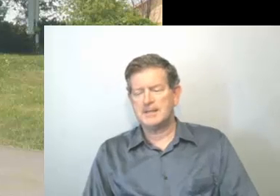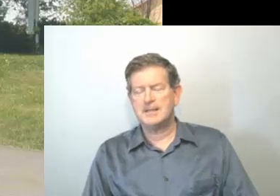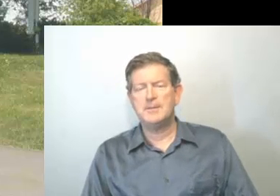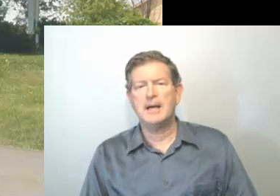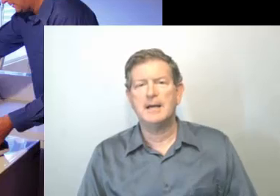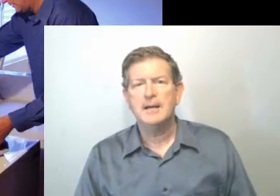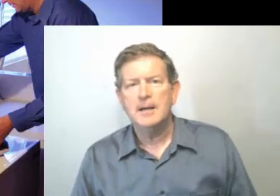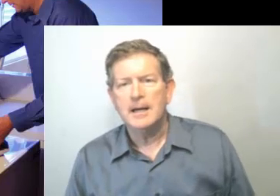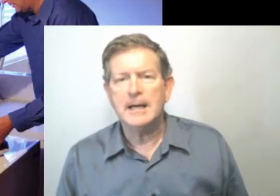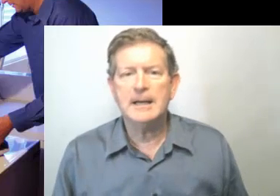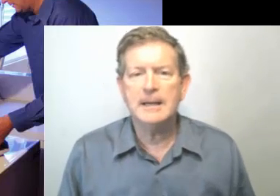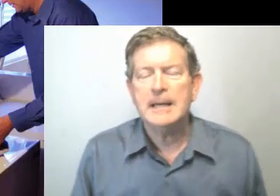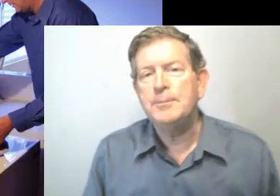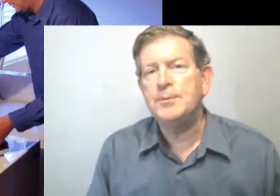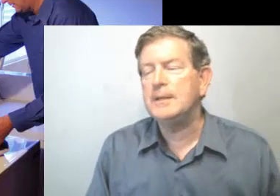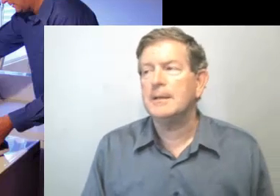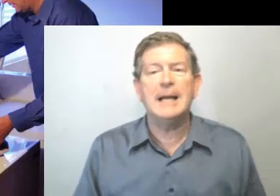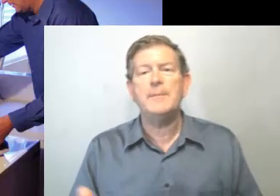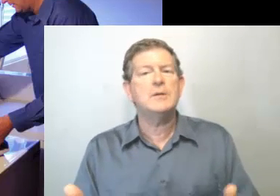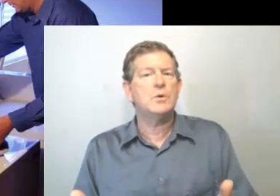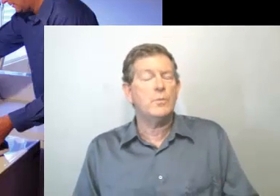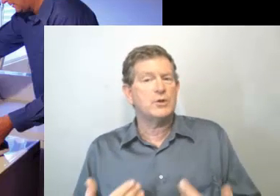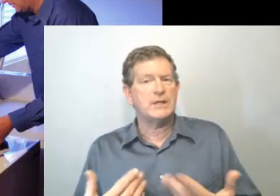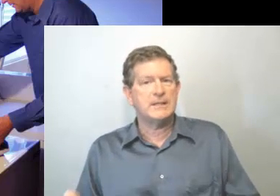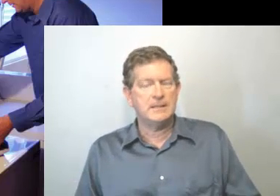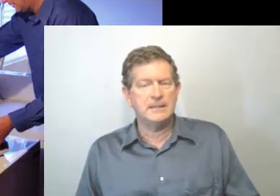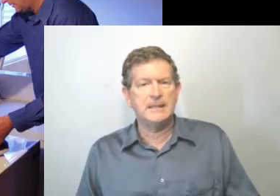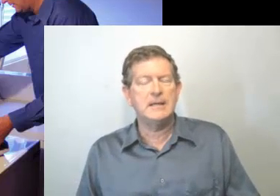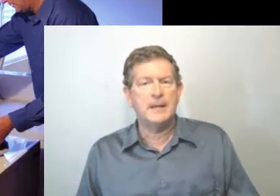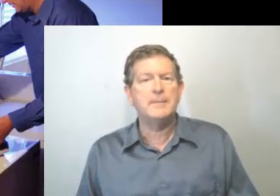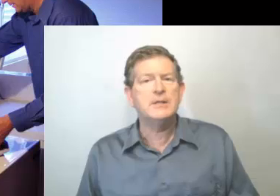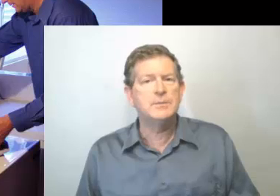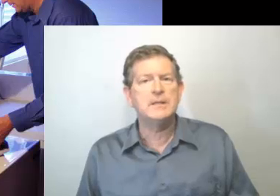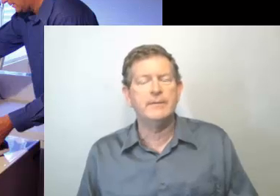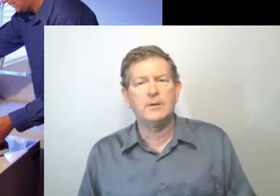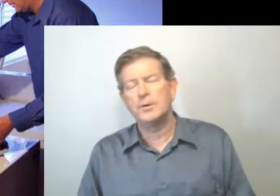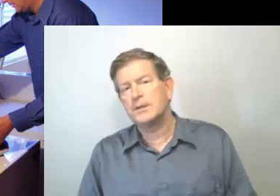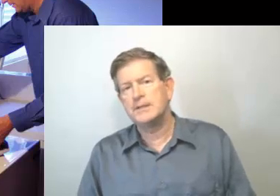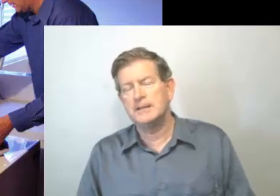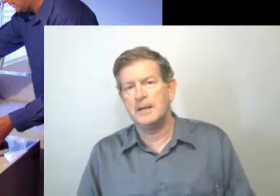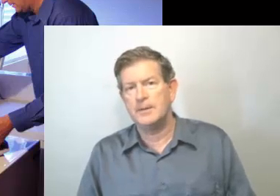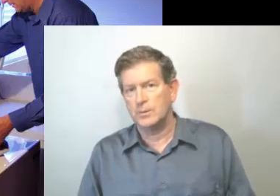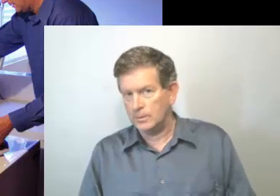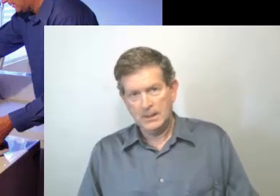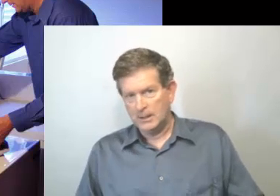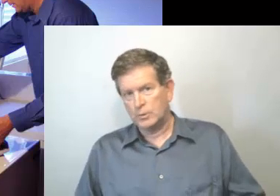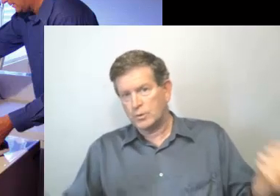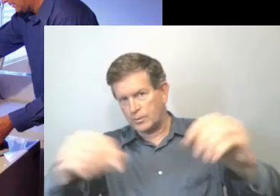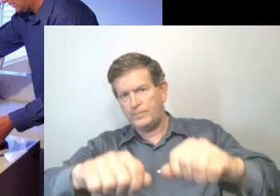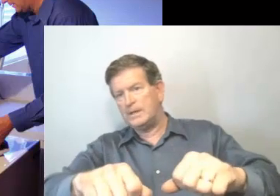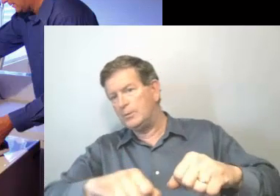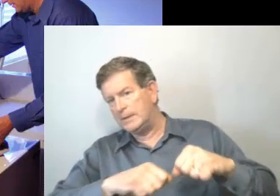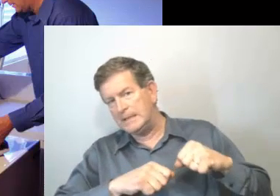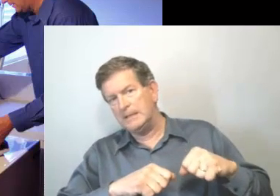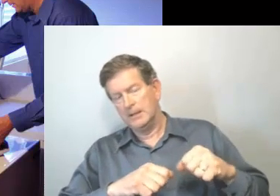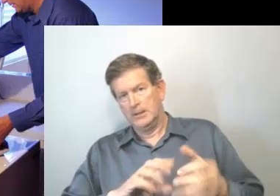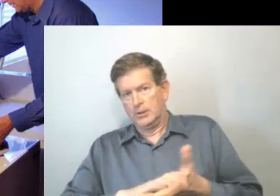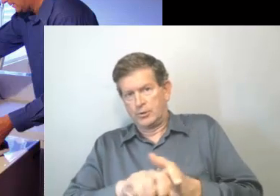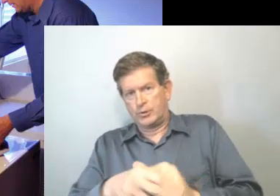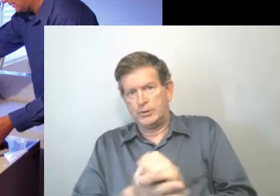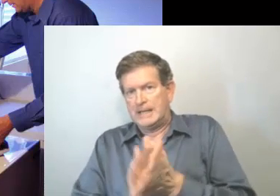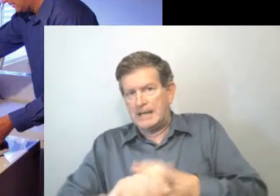D'accord, c'est bien, c'est bien. Et puis à la maison, moi j'essaie d'aider Madame Nesbitt avec l'entretien de la maison. Donc je fais le